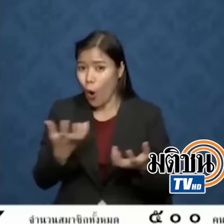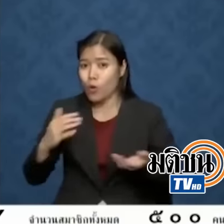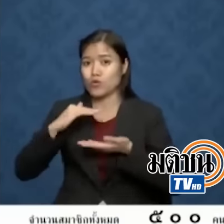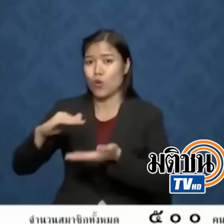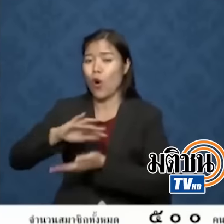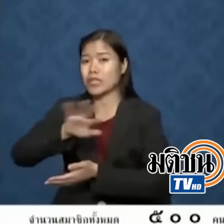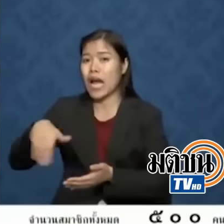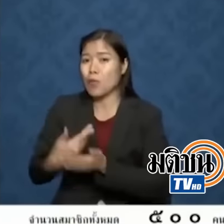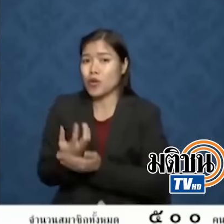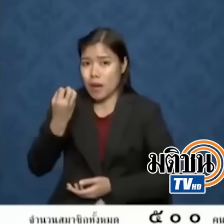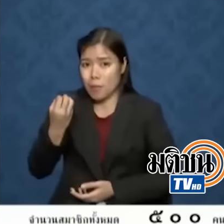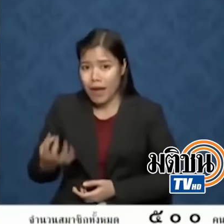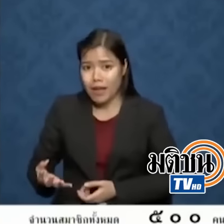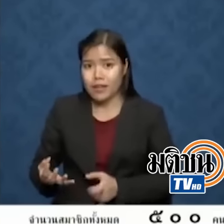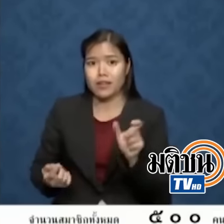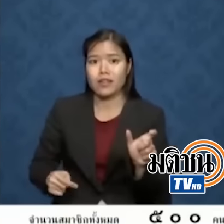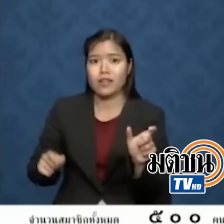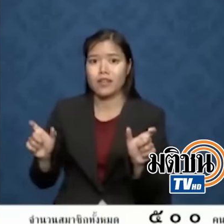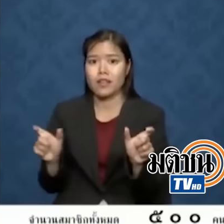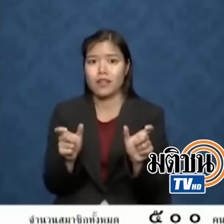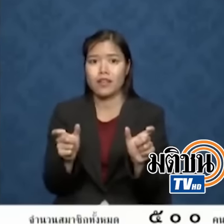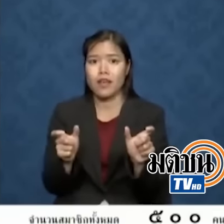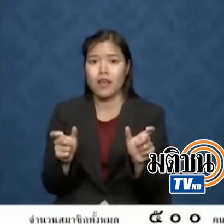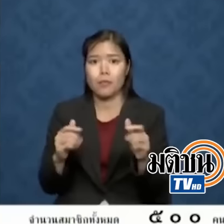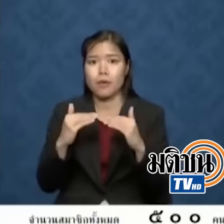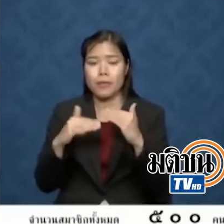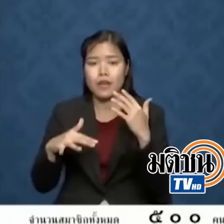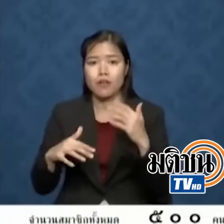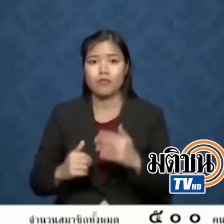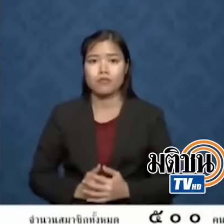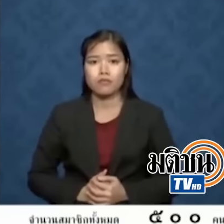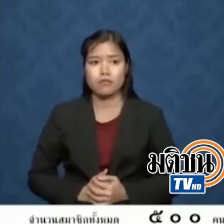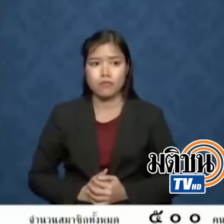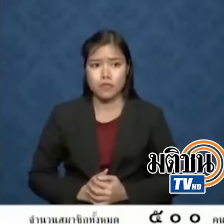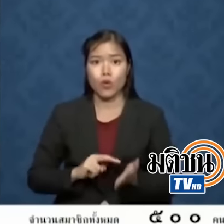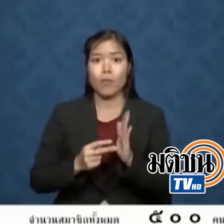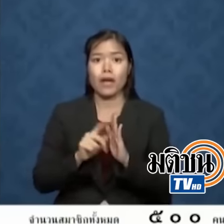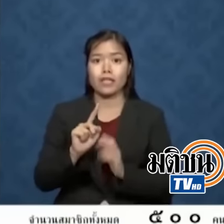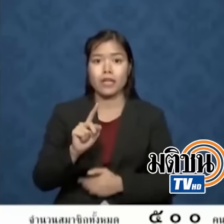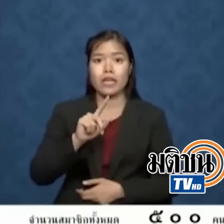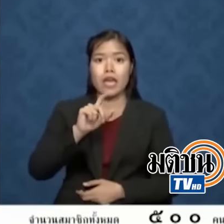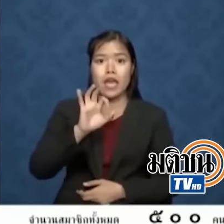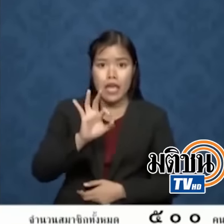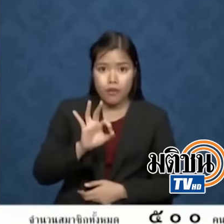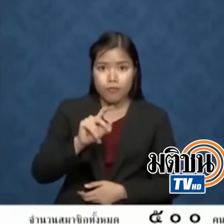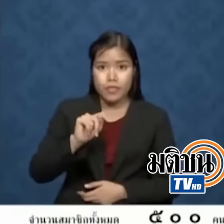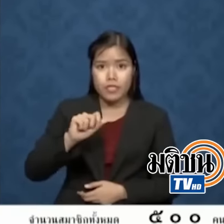อ้ค่าที่ท่านนำมาแสดงนี่มันสูงมันแปลว่าอะไรครับมันแปลว่า FTA นั้นไม่ได้ช่วยอะไรเราเล